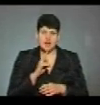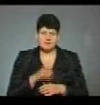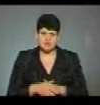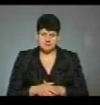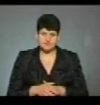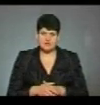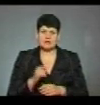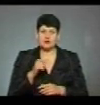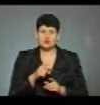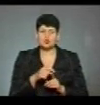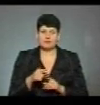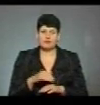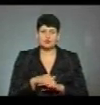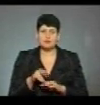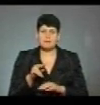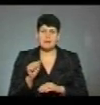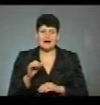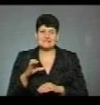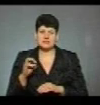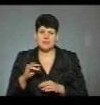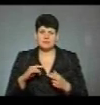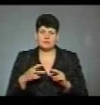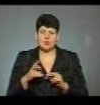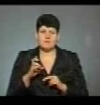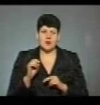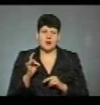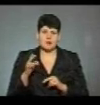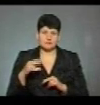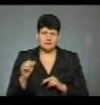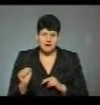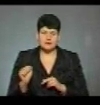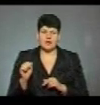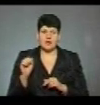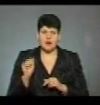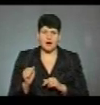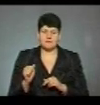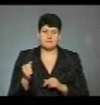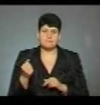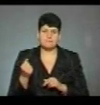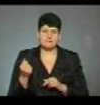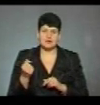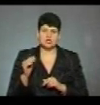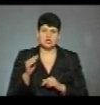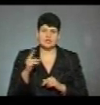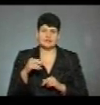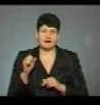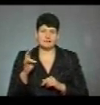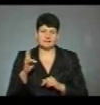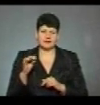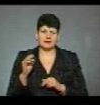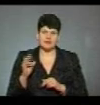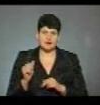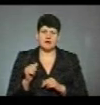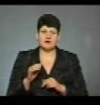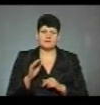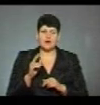Ковальчук. За його словами, вулицю Пасічну перейменують на честь барда, першого публічного виконавця гімну України Василя Жданкіна. Вулицю